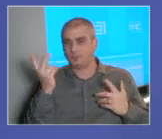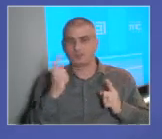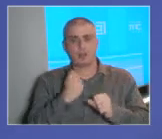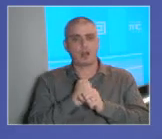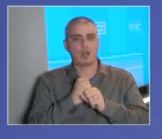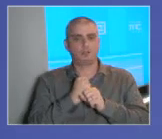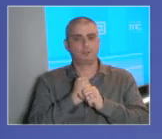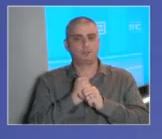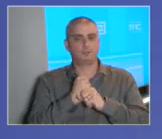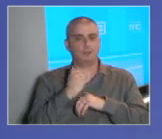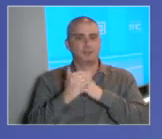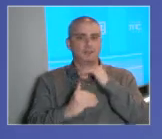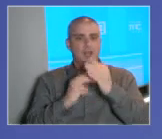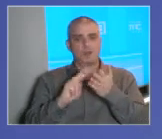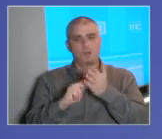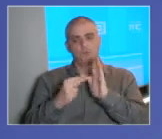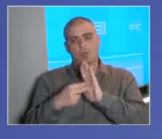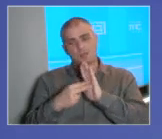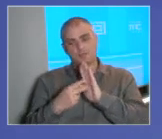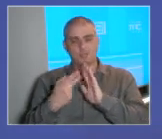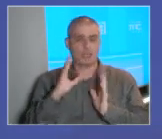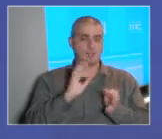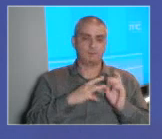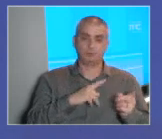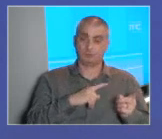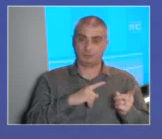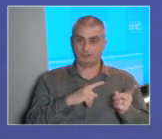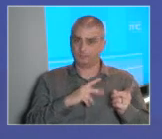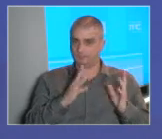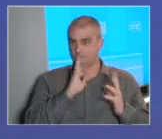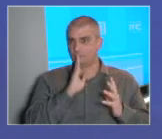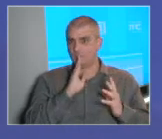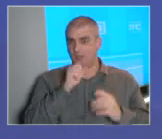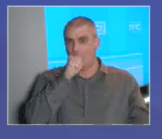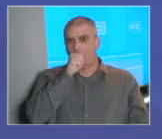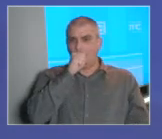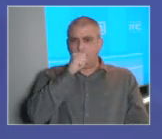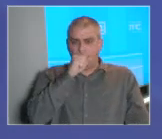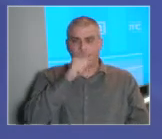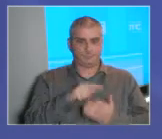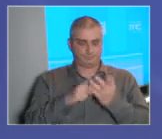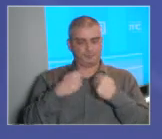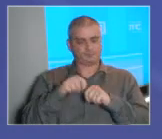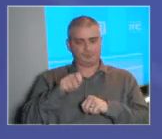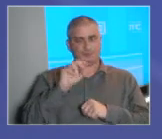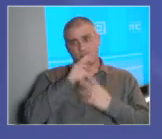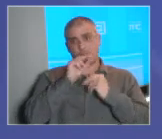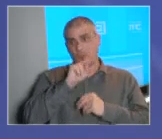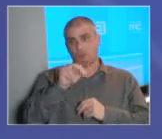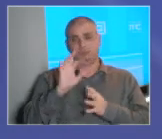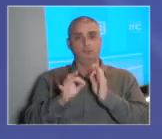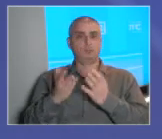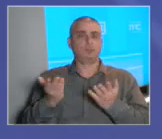לייצר איזשהו מהלך שהוא פוליטי יותר ממשפטי בצורה בעייתית, כי ועדת הכנסת אמורה לדון בצורה מעין שיפוטית בנושא